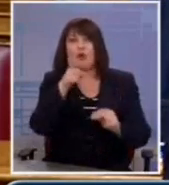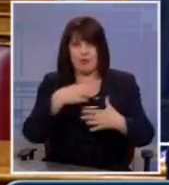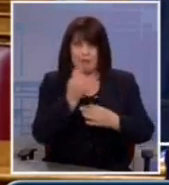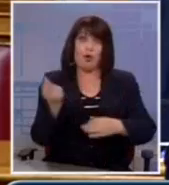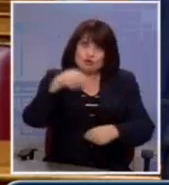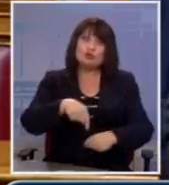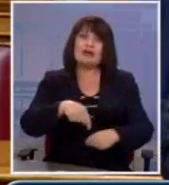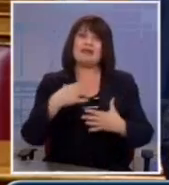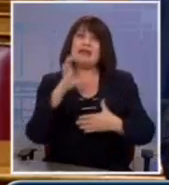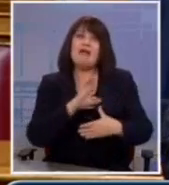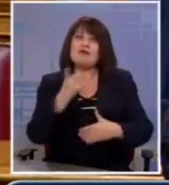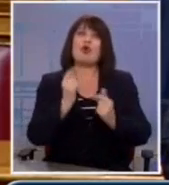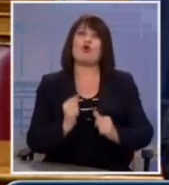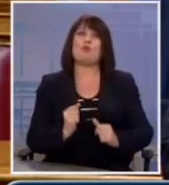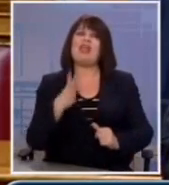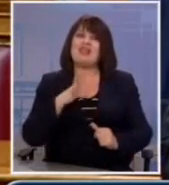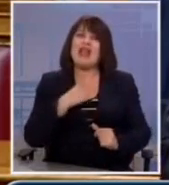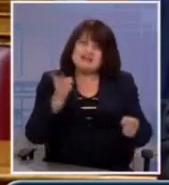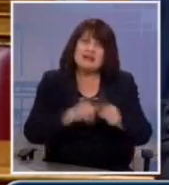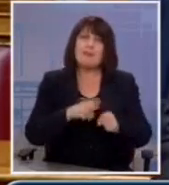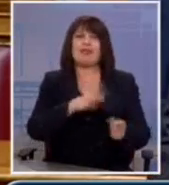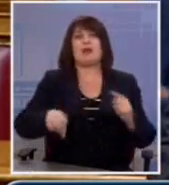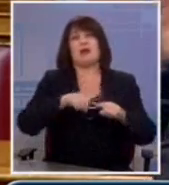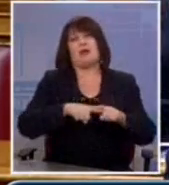εκπροσωπείτε σήμερα εδώ θέλουν να φέρουν τη χώρα.